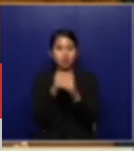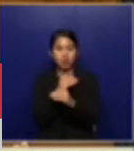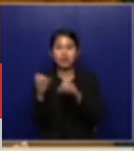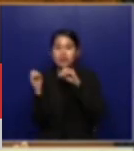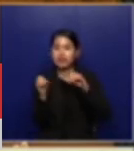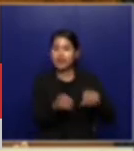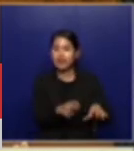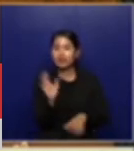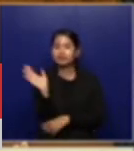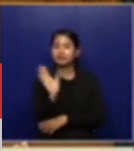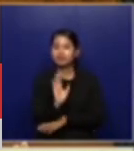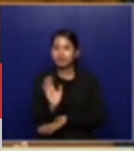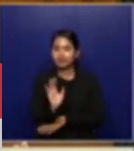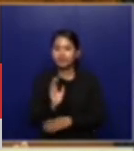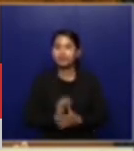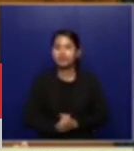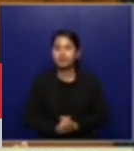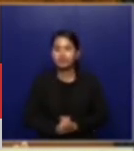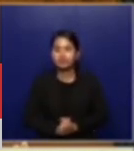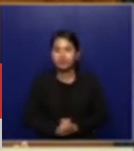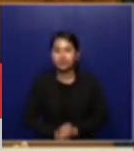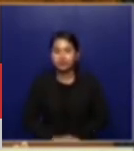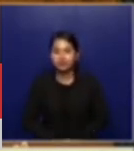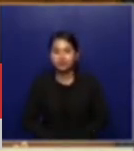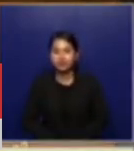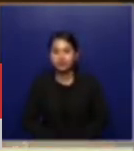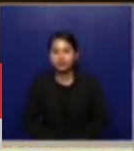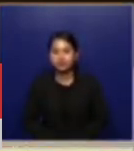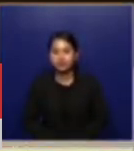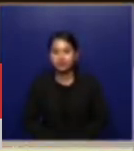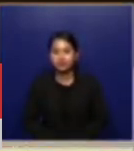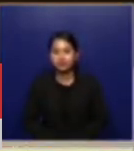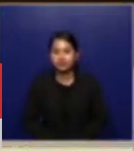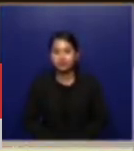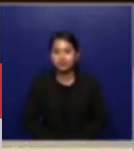ทิ้งไม่ได้เลยแต่อย่างใดครับ ครับขอบคุณ